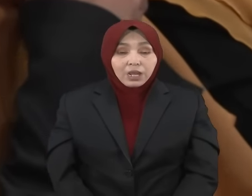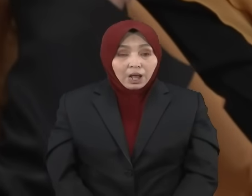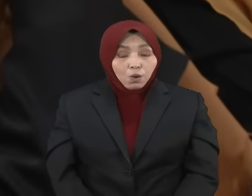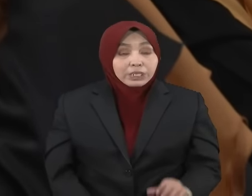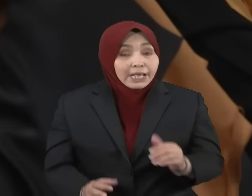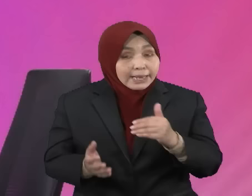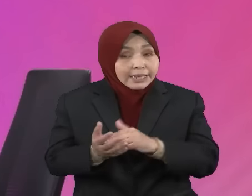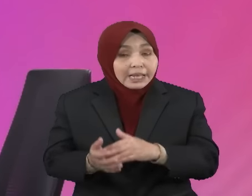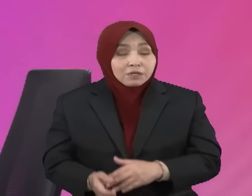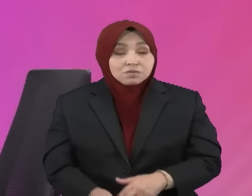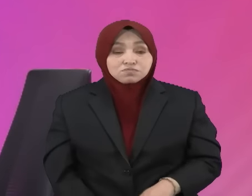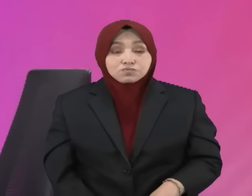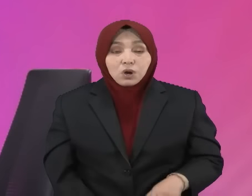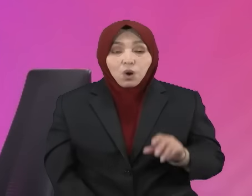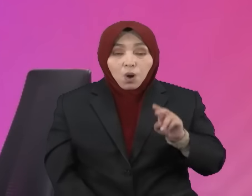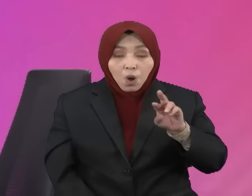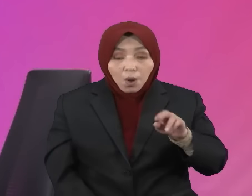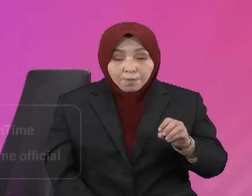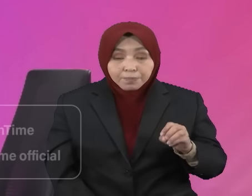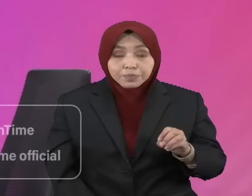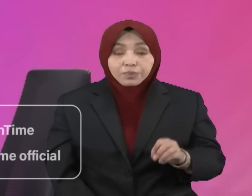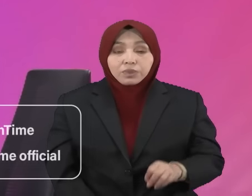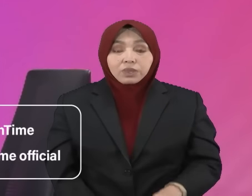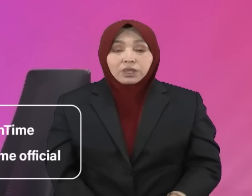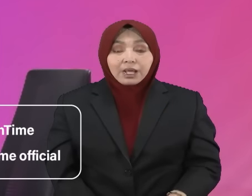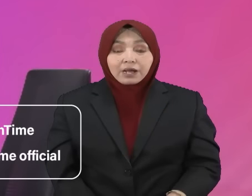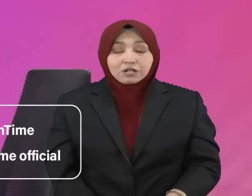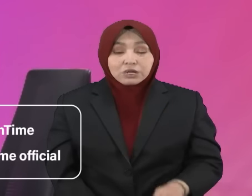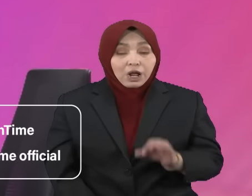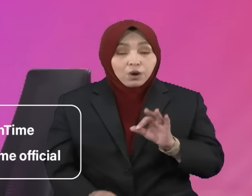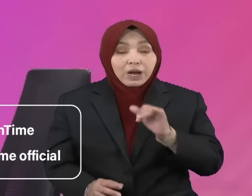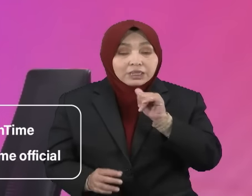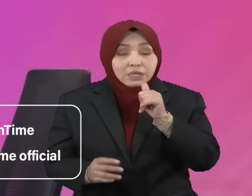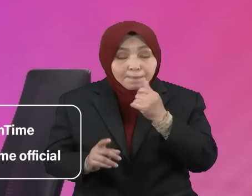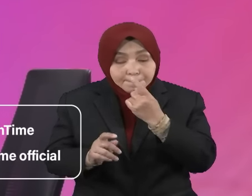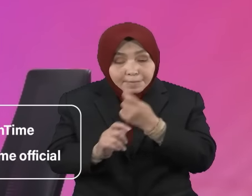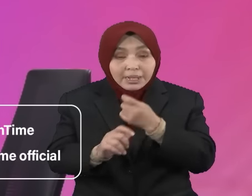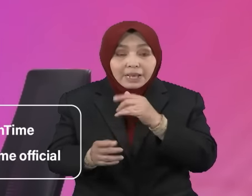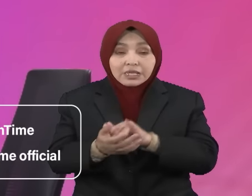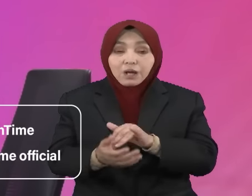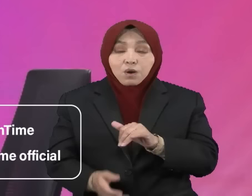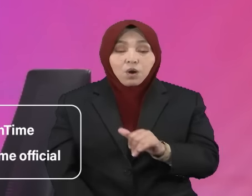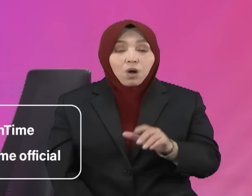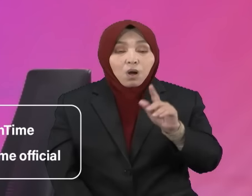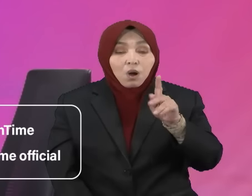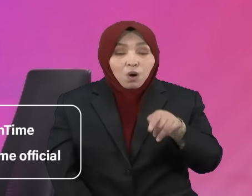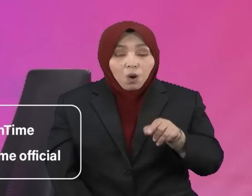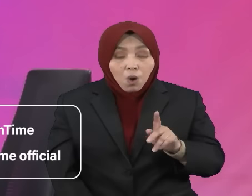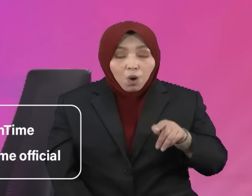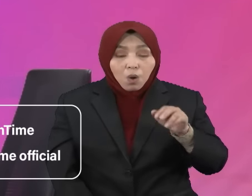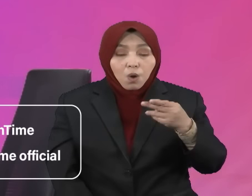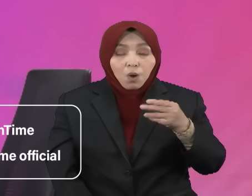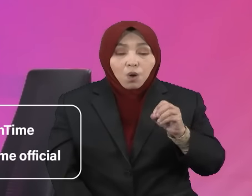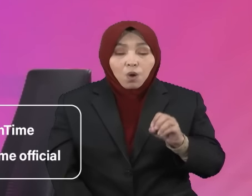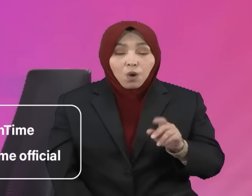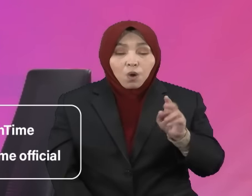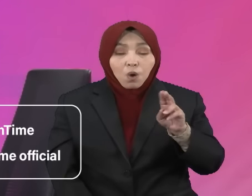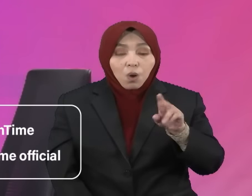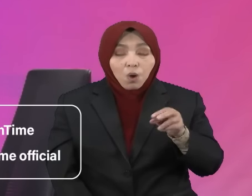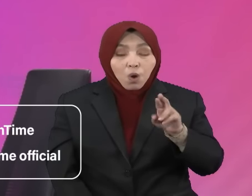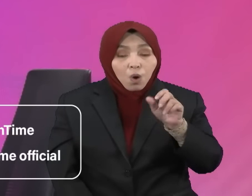Lagi sekali. Roh. Kalau nak tepat lagi, bukan roh. Roh. Macam semalam